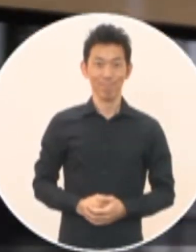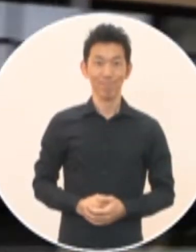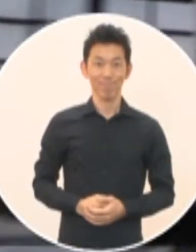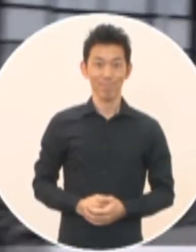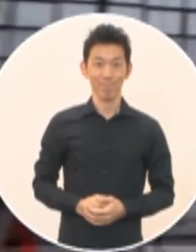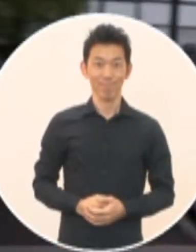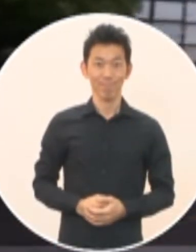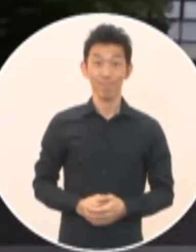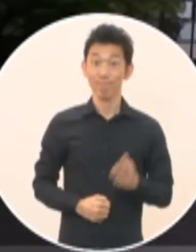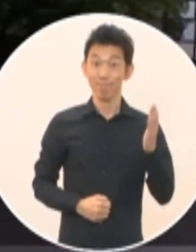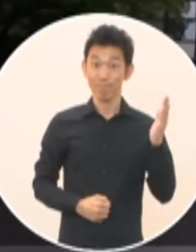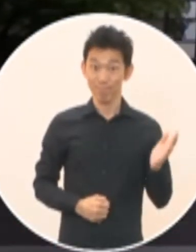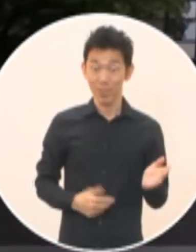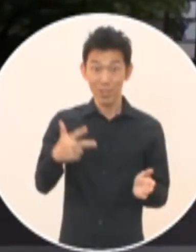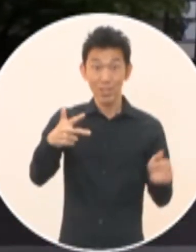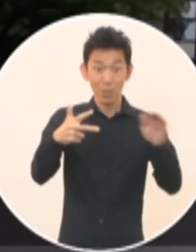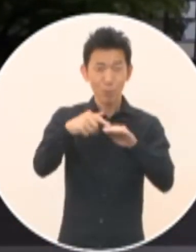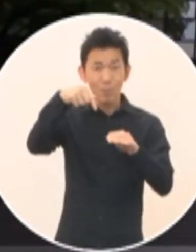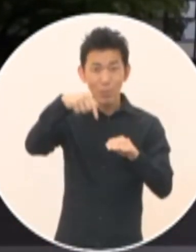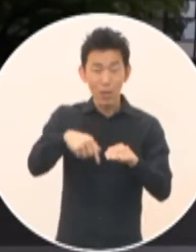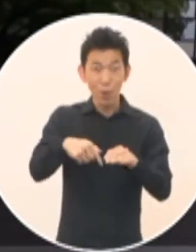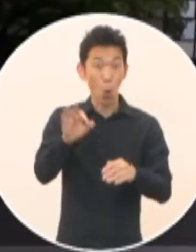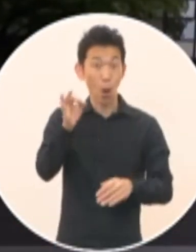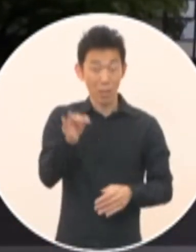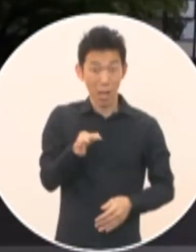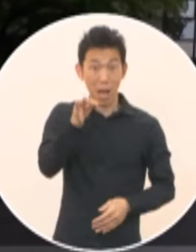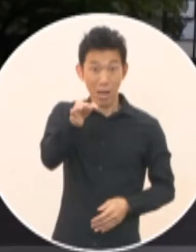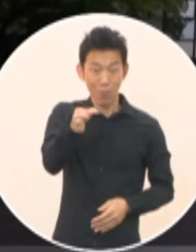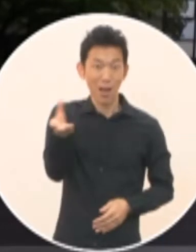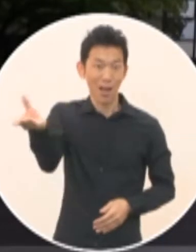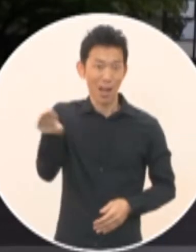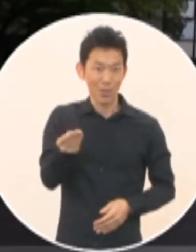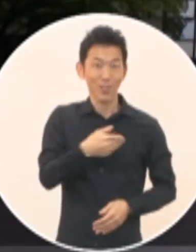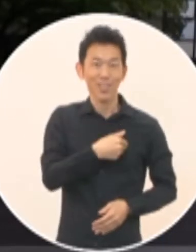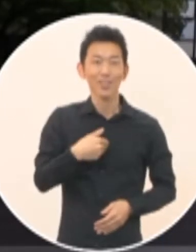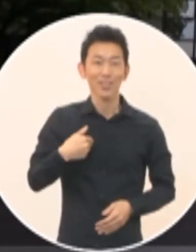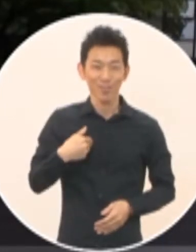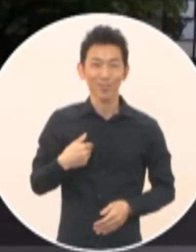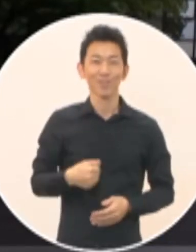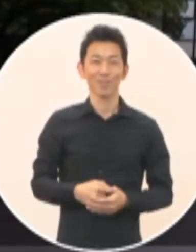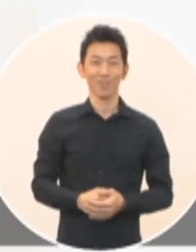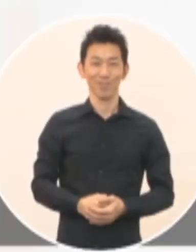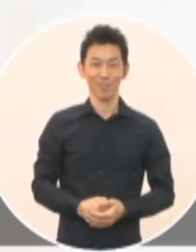アサケプラザの施設は使用料を払って借りることができます。